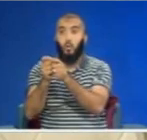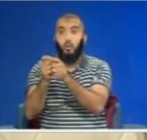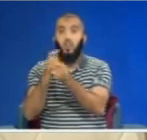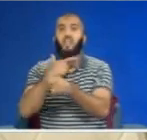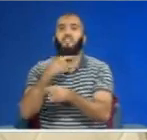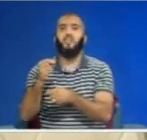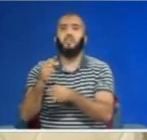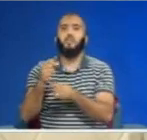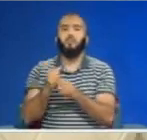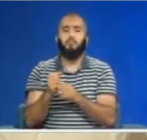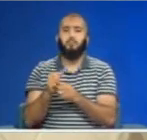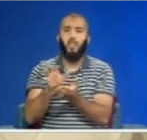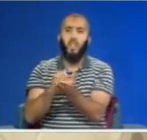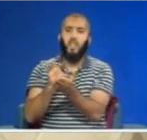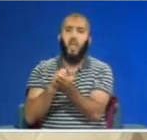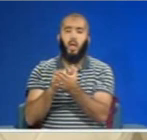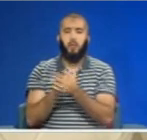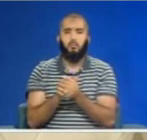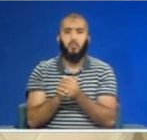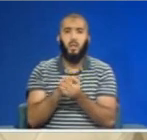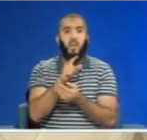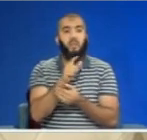إعطاء من لا يملك لمن لا يستحق،